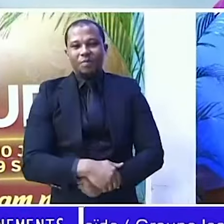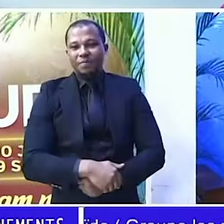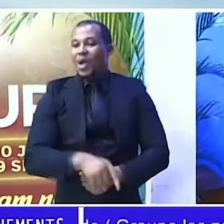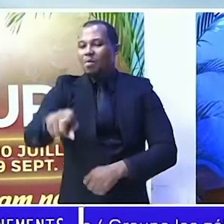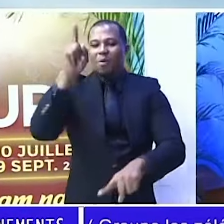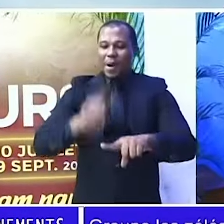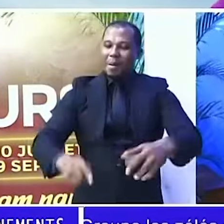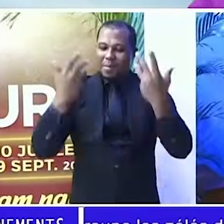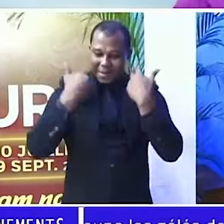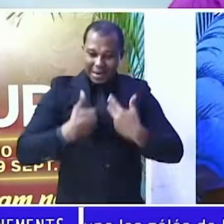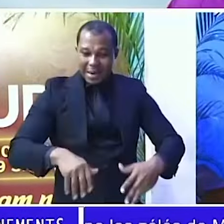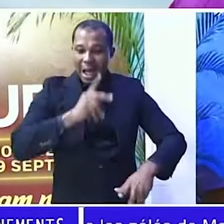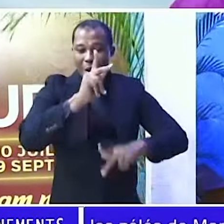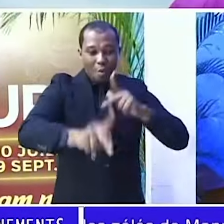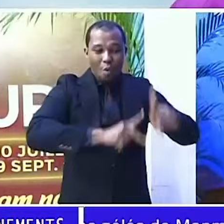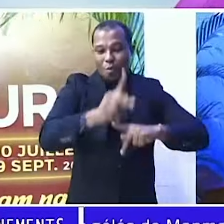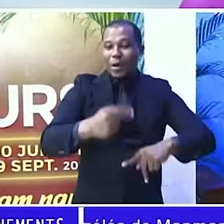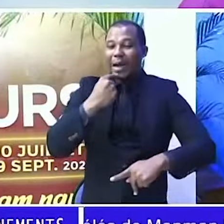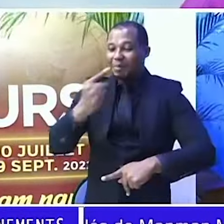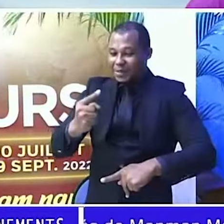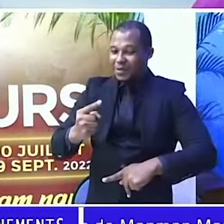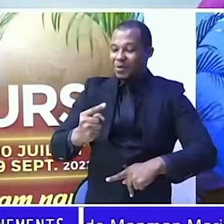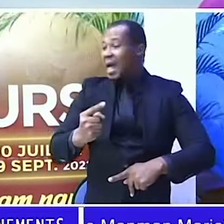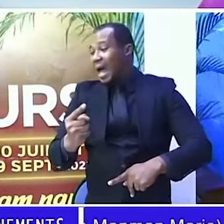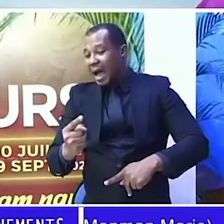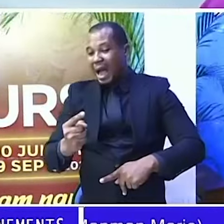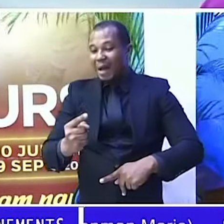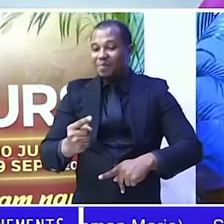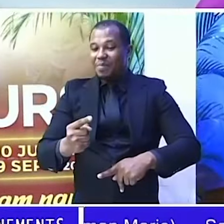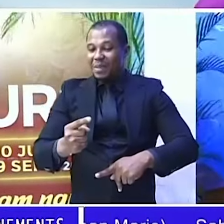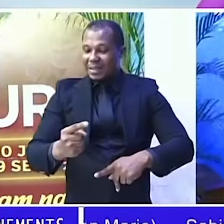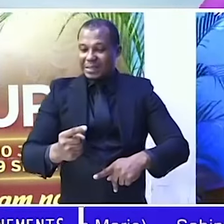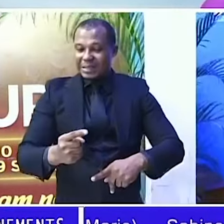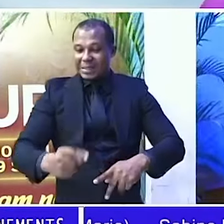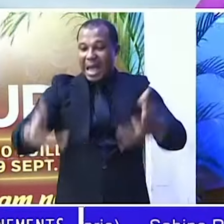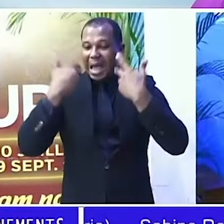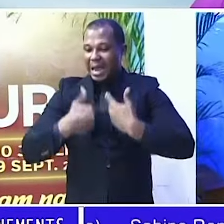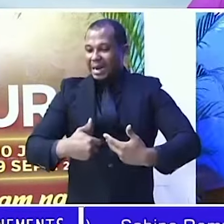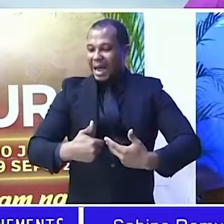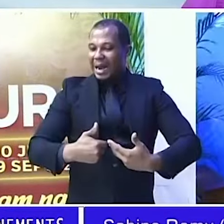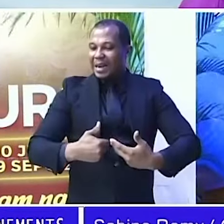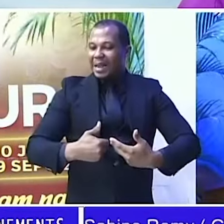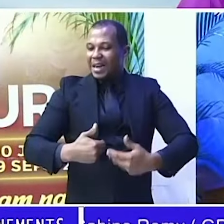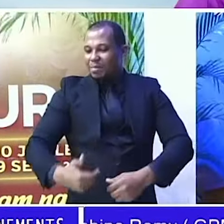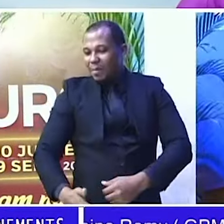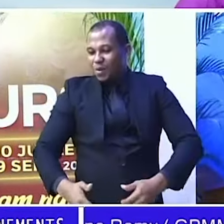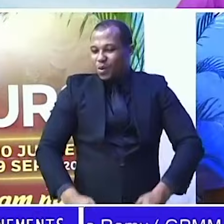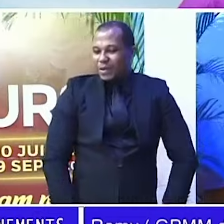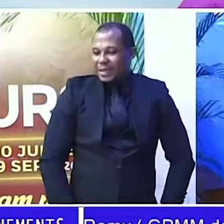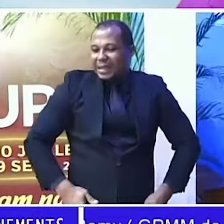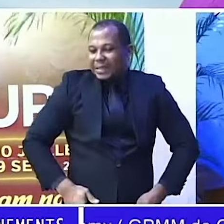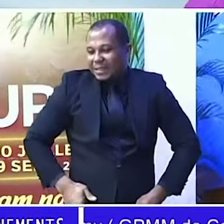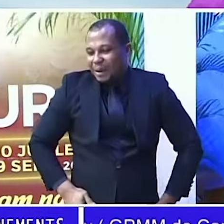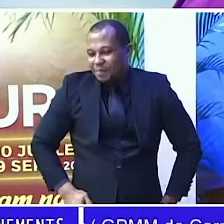c'est dit Abdou, font tirer les rad la descente. Parce que une équipe jupe qui stretch, pendant comme si vous ne mettez rad là, tout la